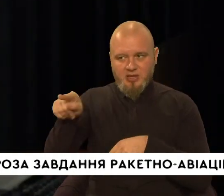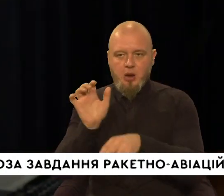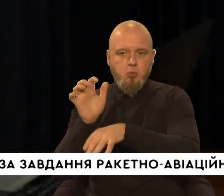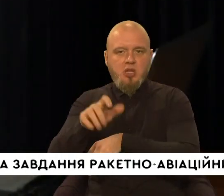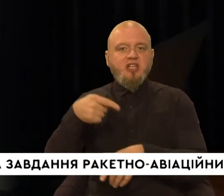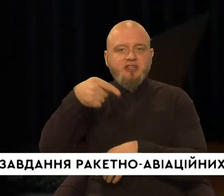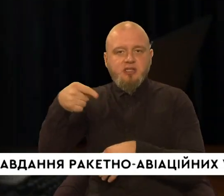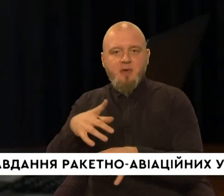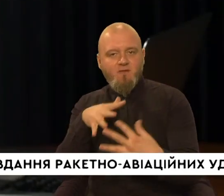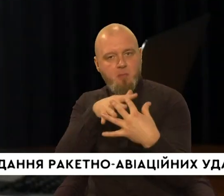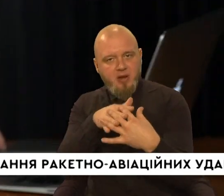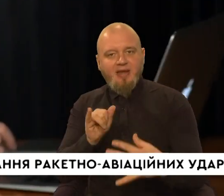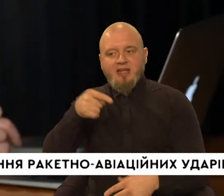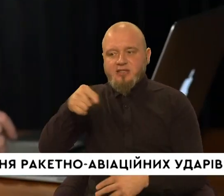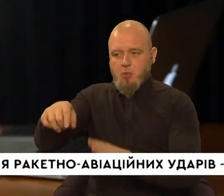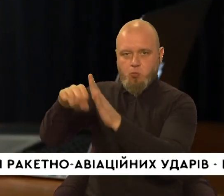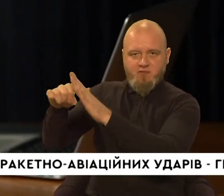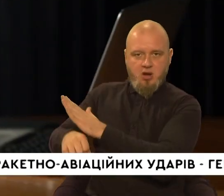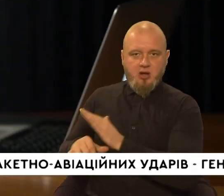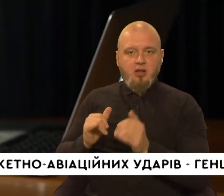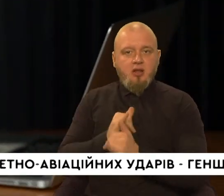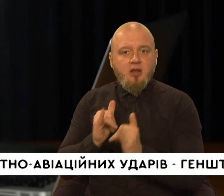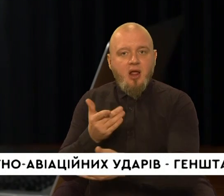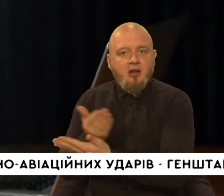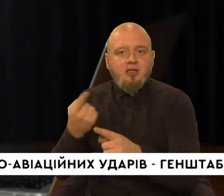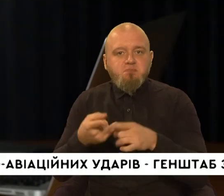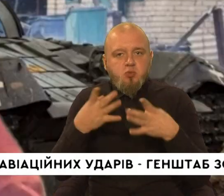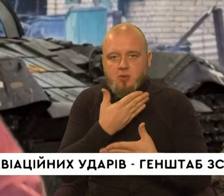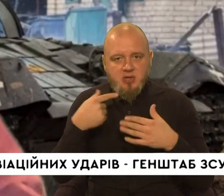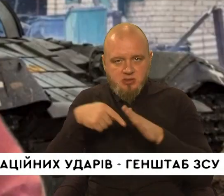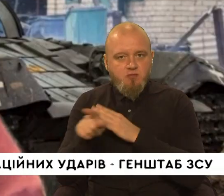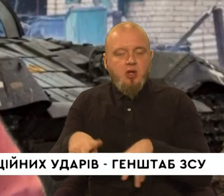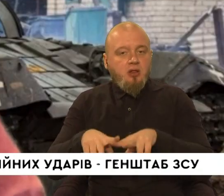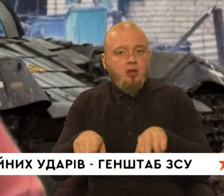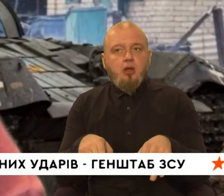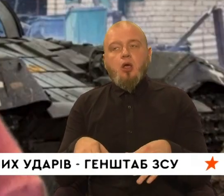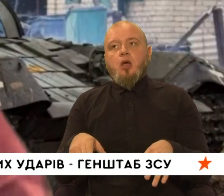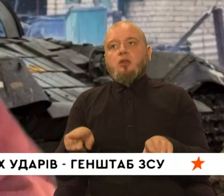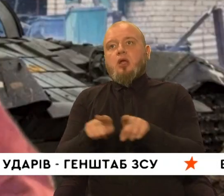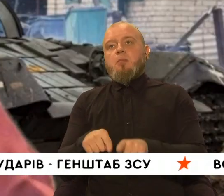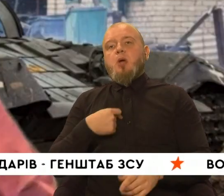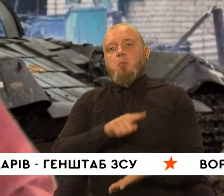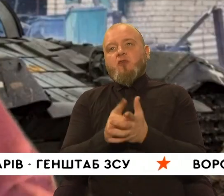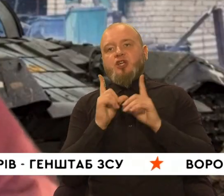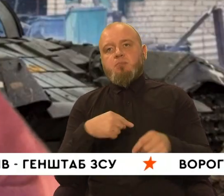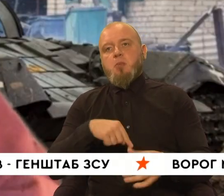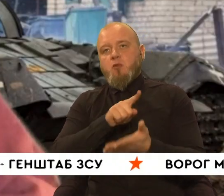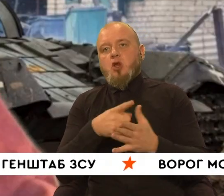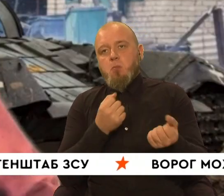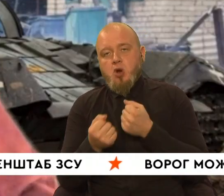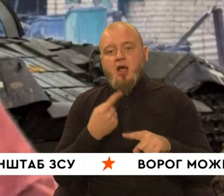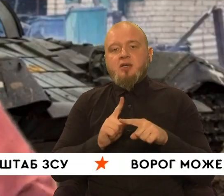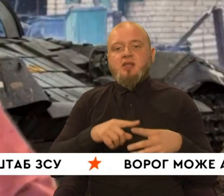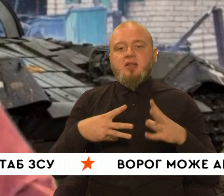тисячами в бій і тисячами вбивають. Для них це просто не має значення. Вони такі: «Ми повинні йти, ми повинні боротися».